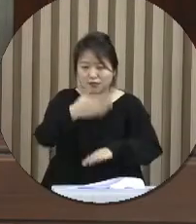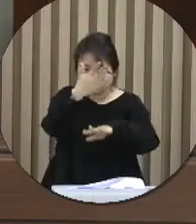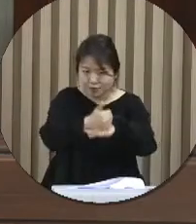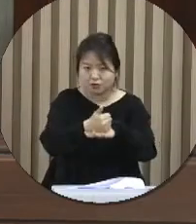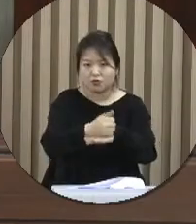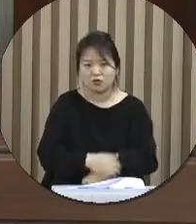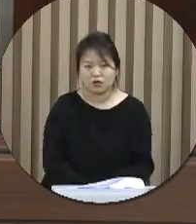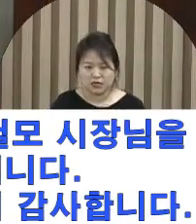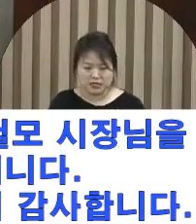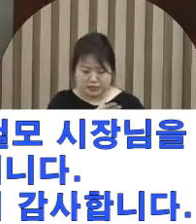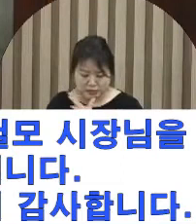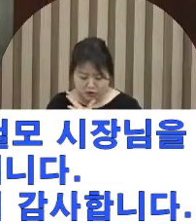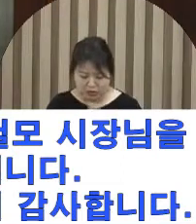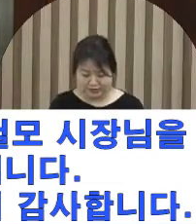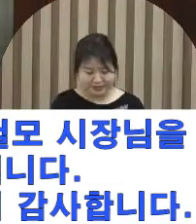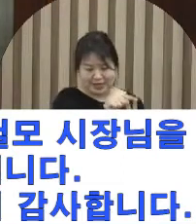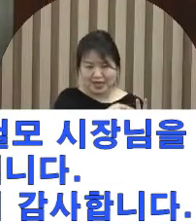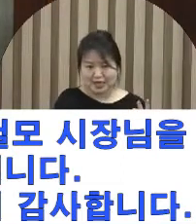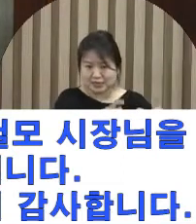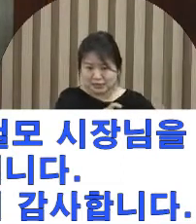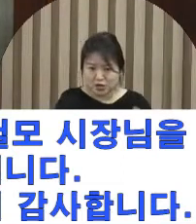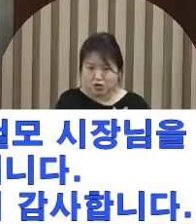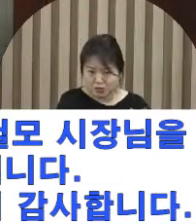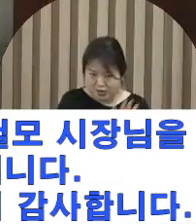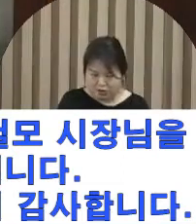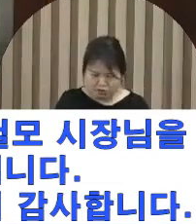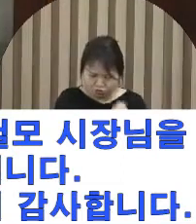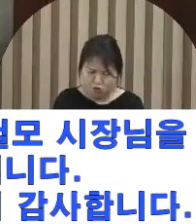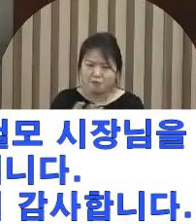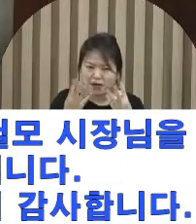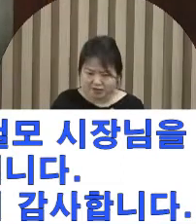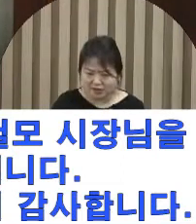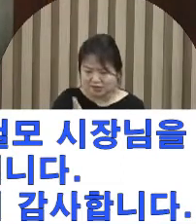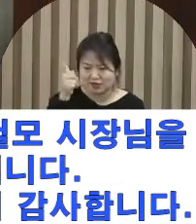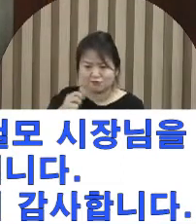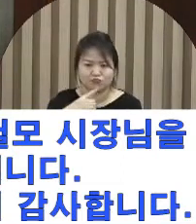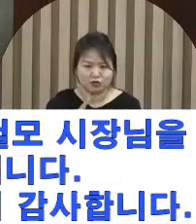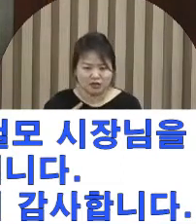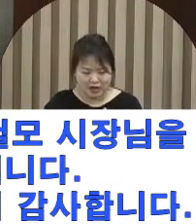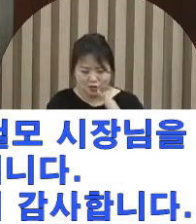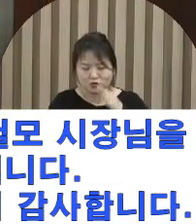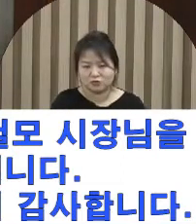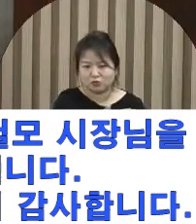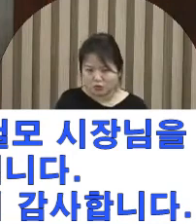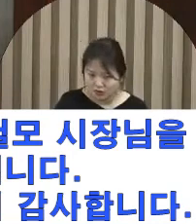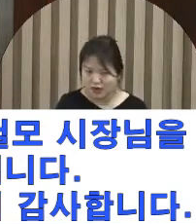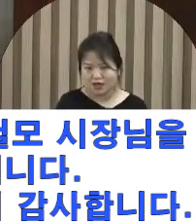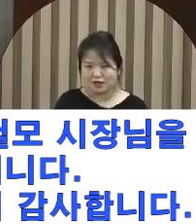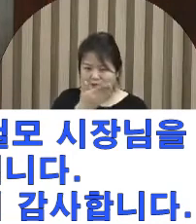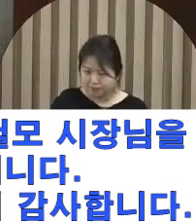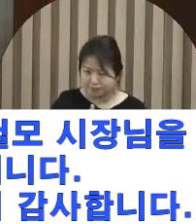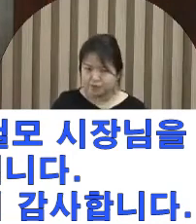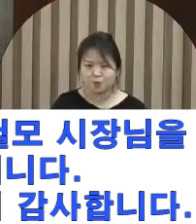마지막으로 낙후된 우정장안 팔탄을 위해 힘써주시는 서철모 시장님을 비롯한 공직자 여러분께 다시